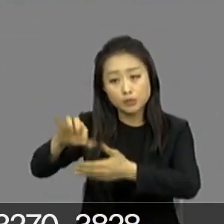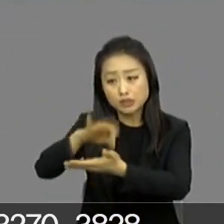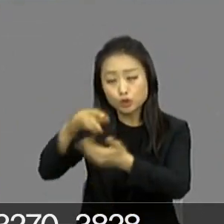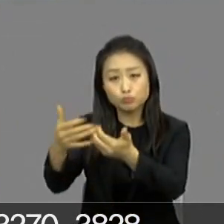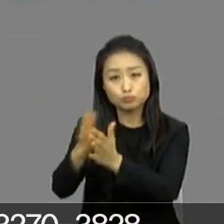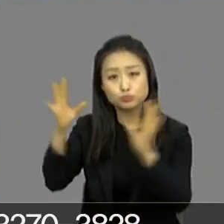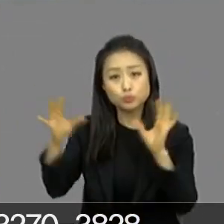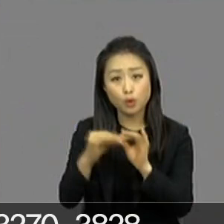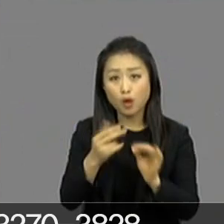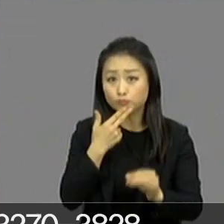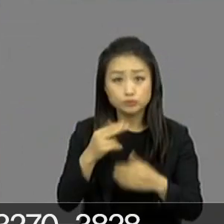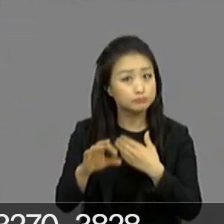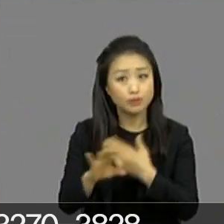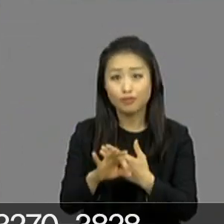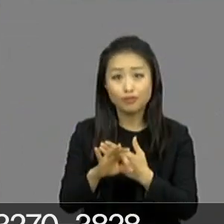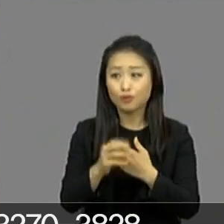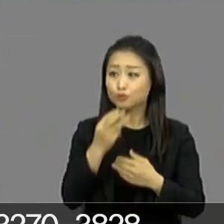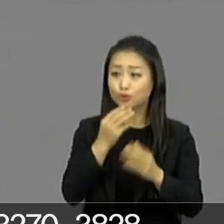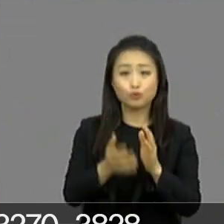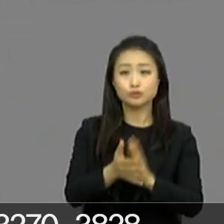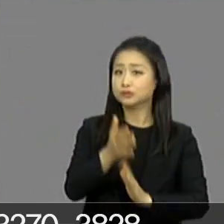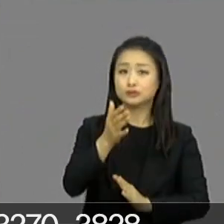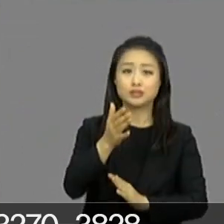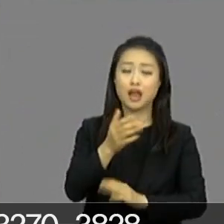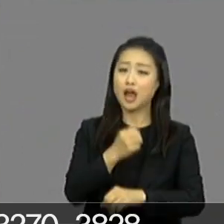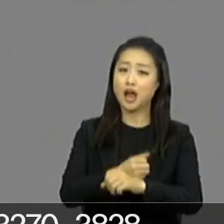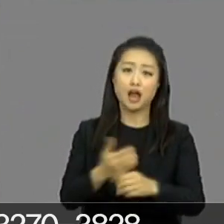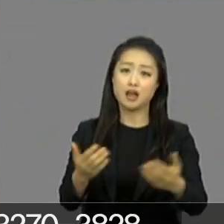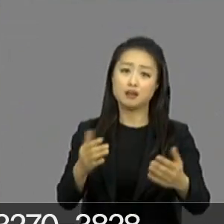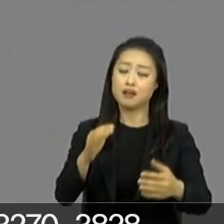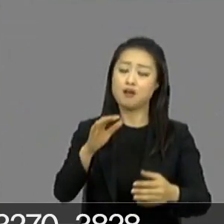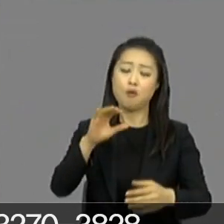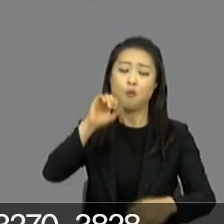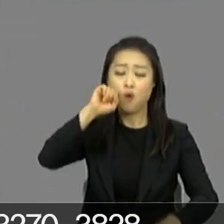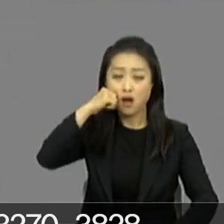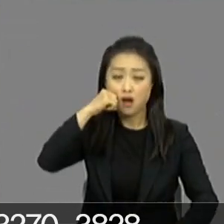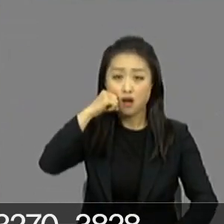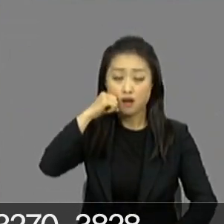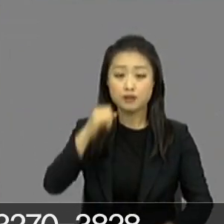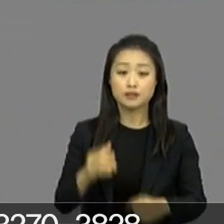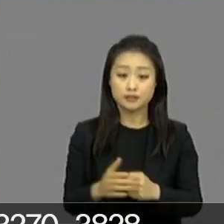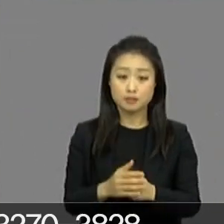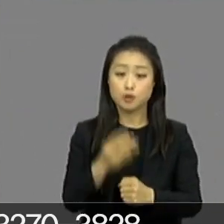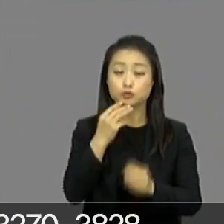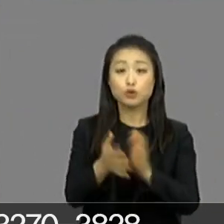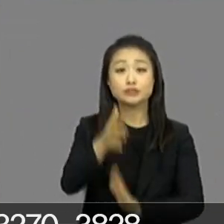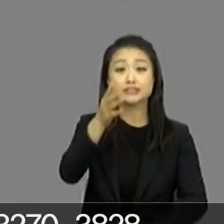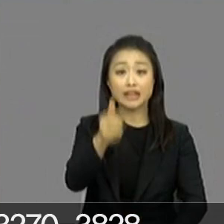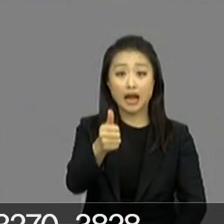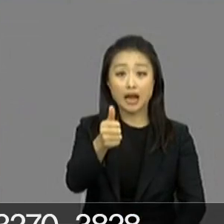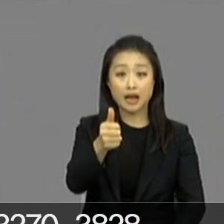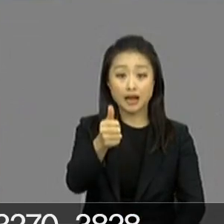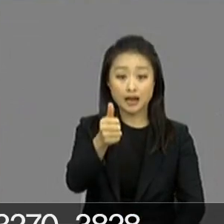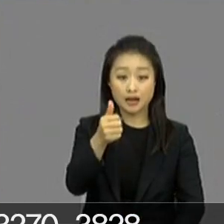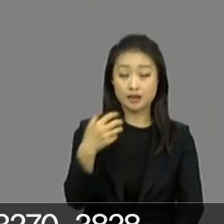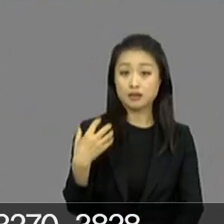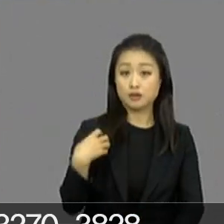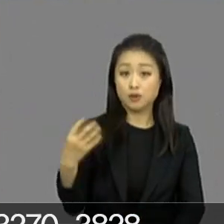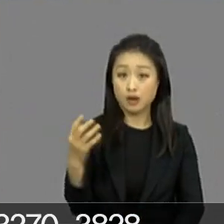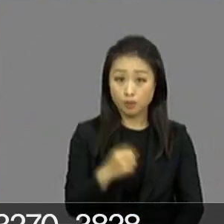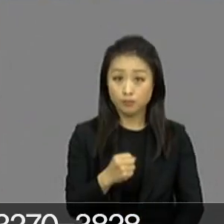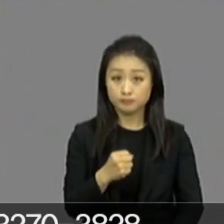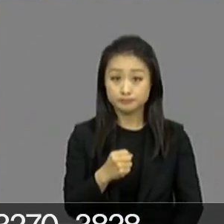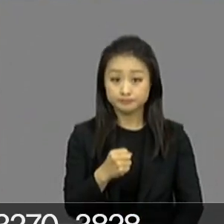서울시 난 아무것도 할 수가 없습니다 그런 공약은 저는 어 어 서울시장 으로서 그 중앙 정부와 서울시의